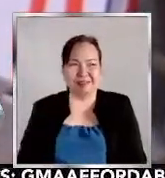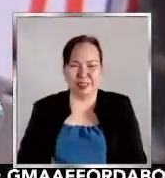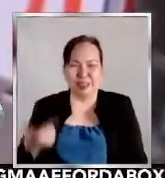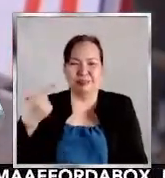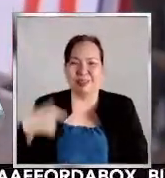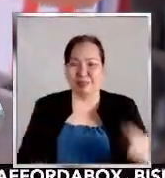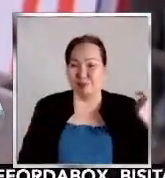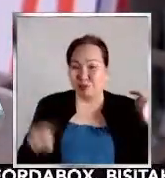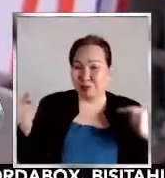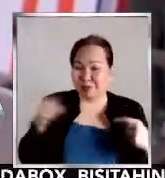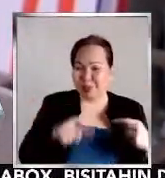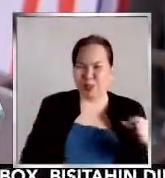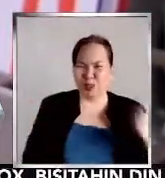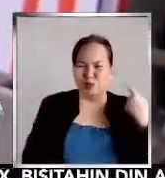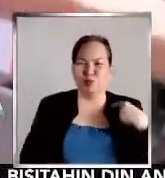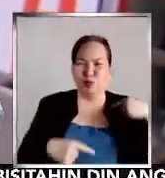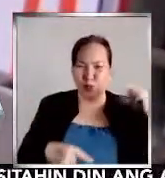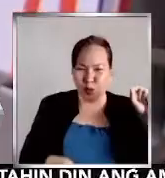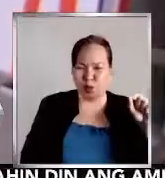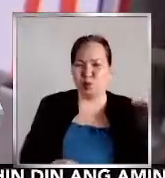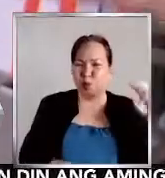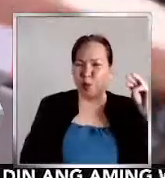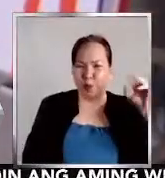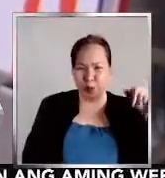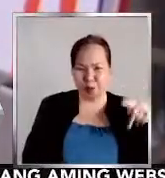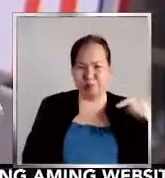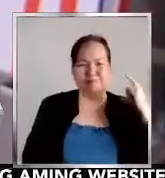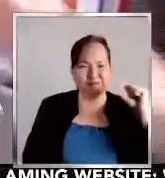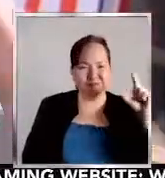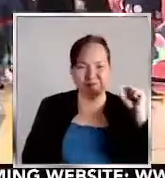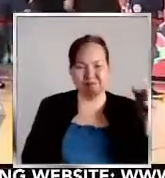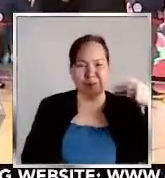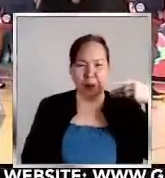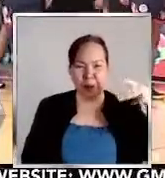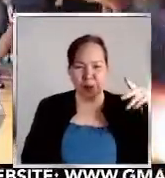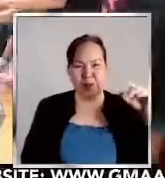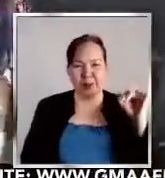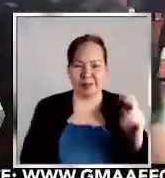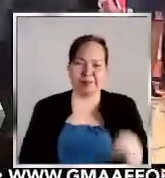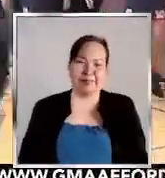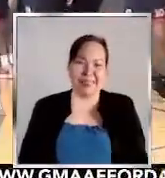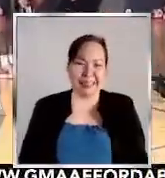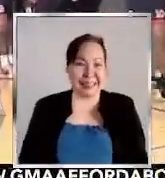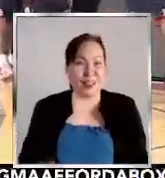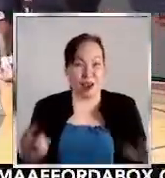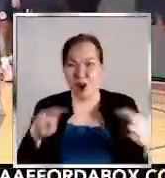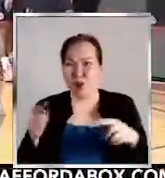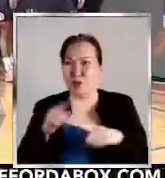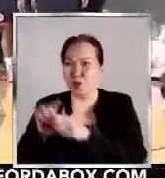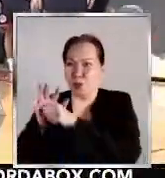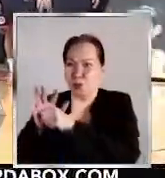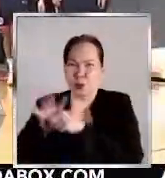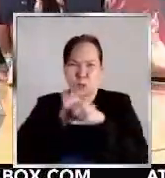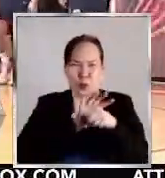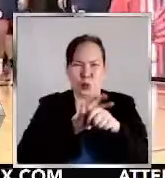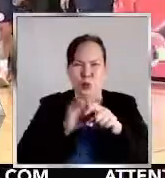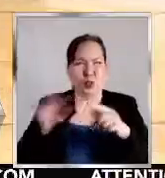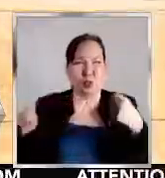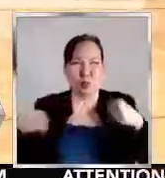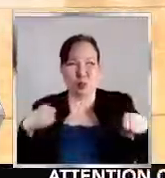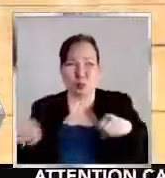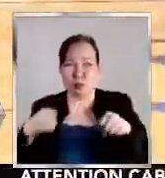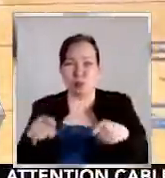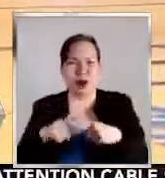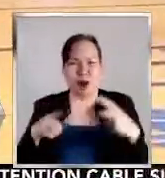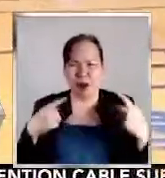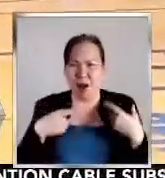go, Mapua! Go! Mapua! Go, go, Mapua! Dama ang pressure sa mga student-athletes ng Letran Knights,